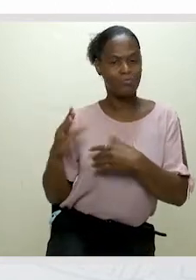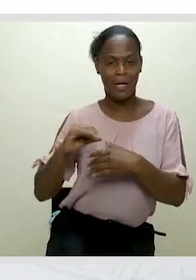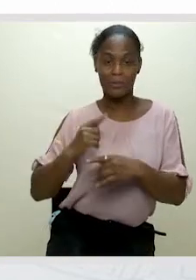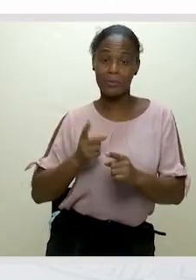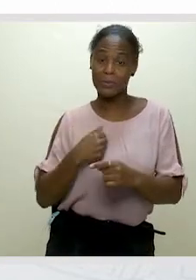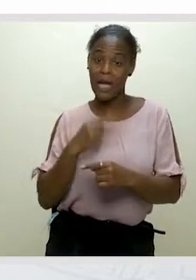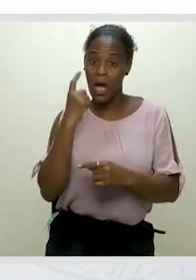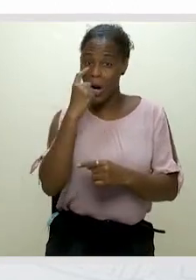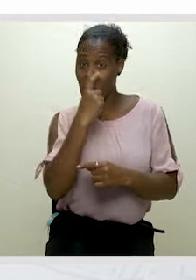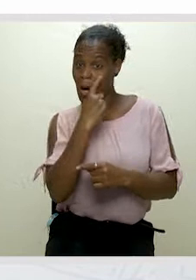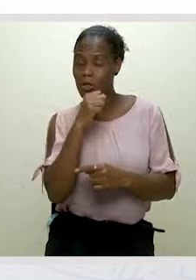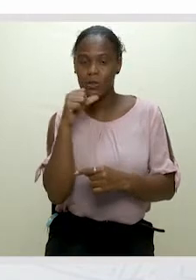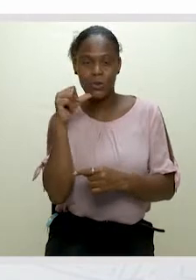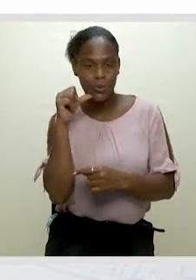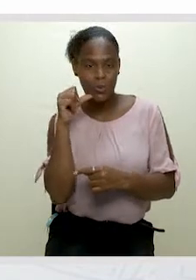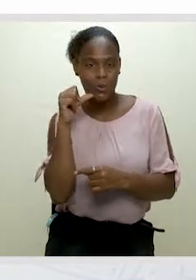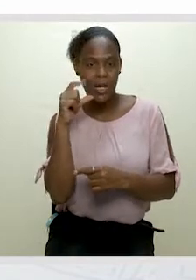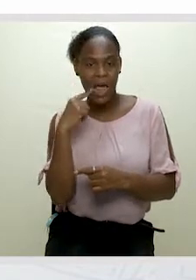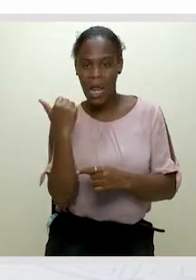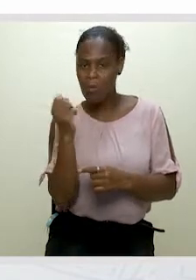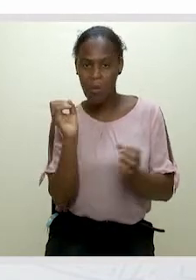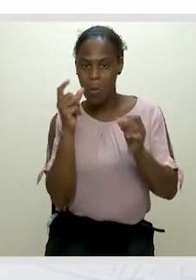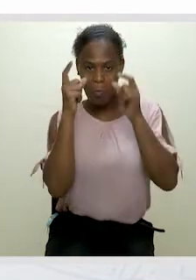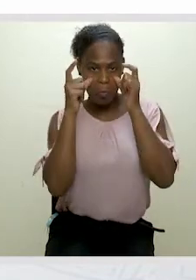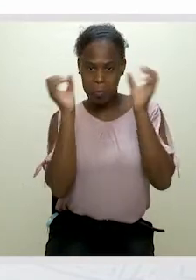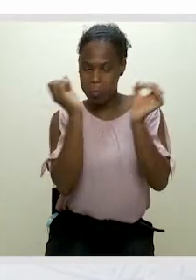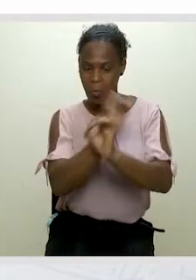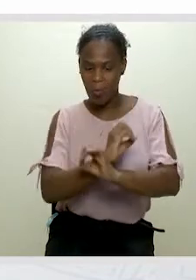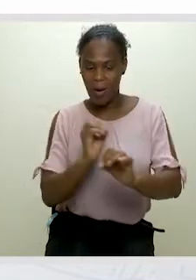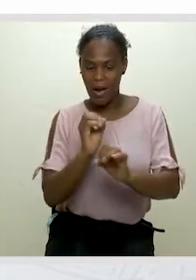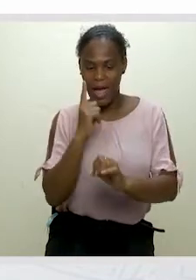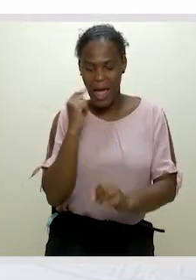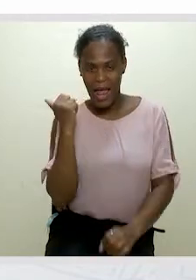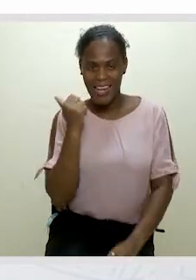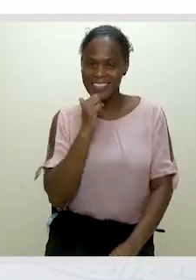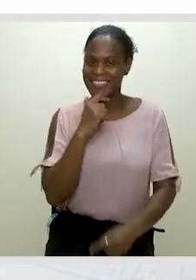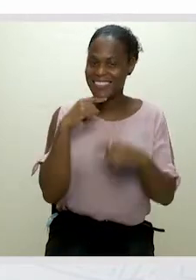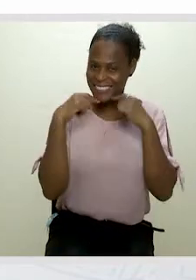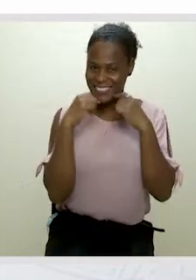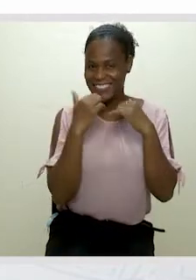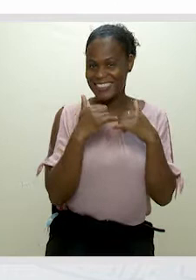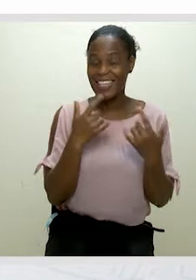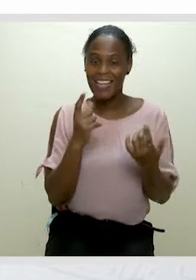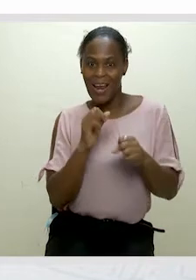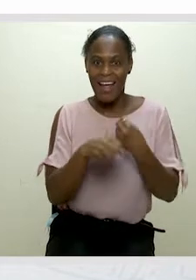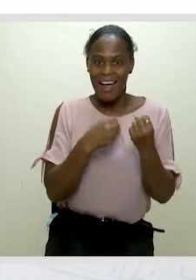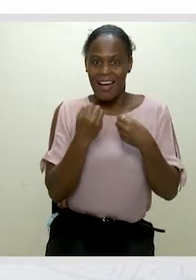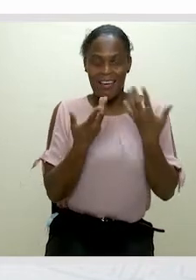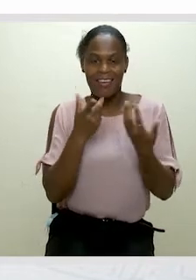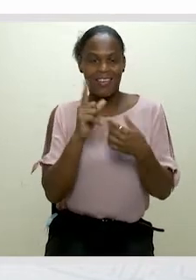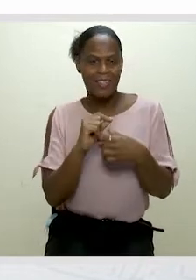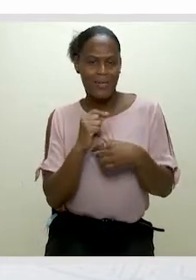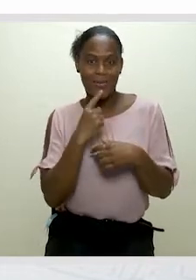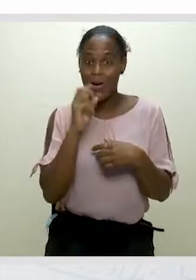sont bleus et elle ne porte pas de lunettes. Elle est sympathique, dynamique et très